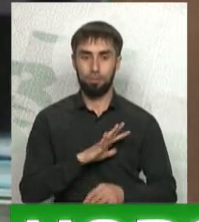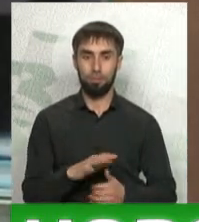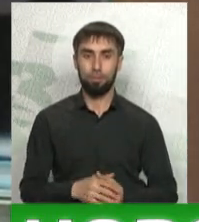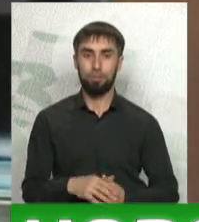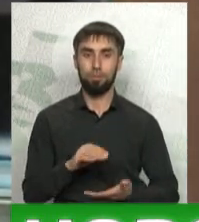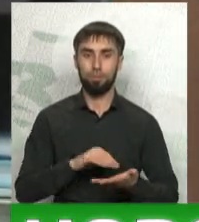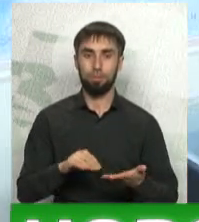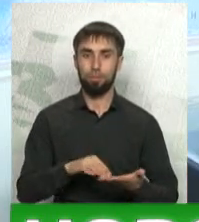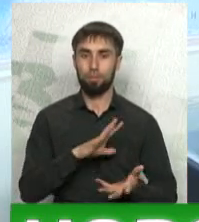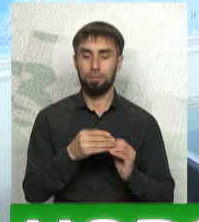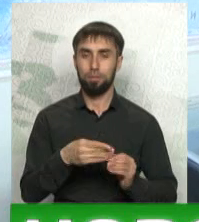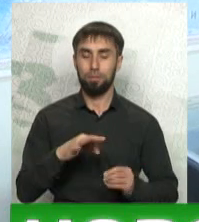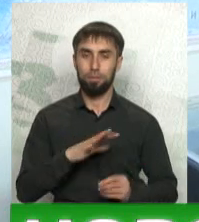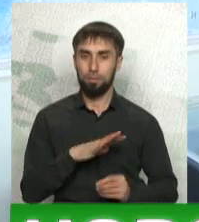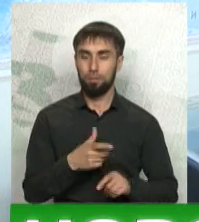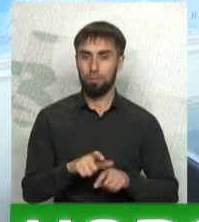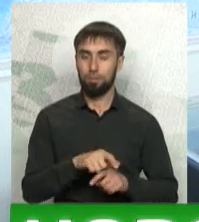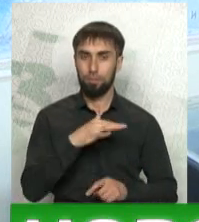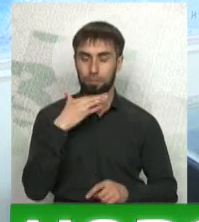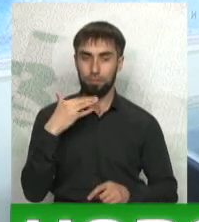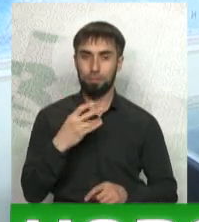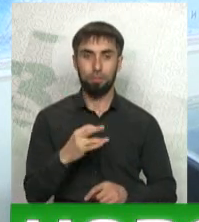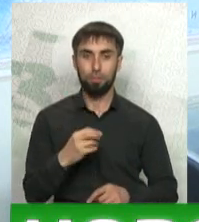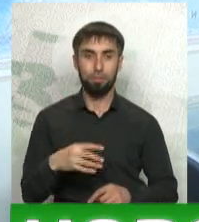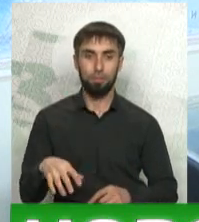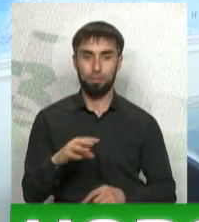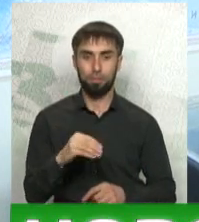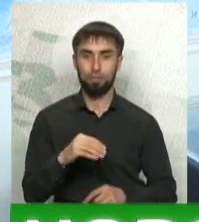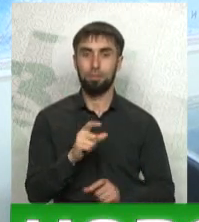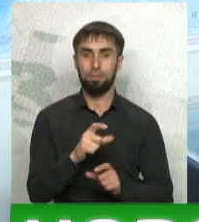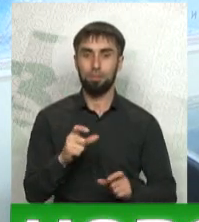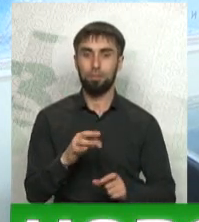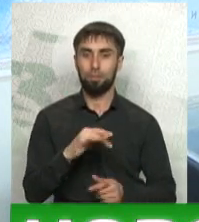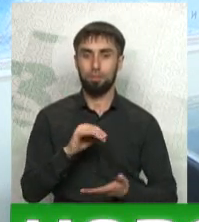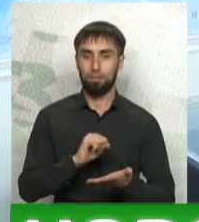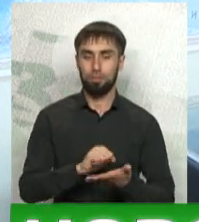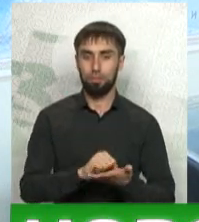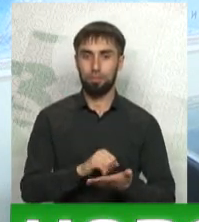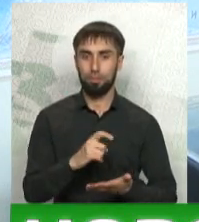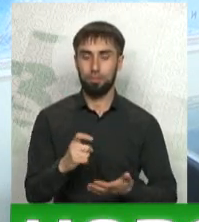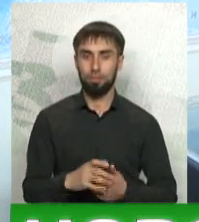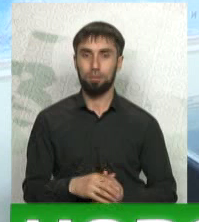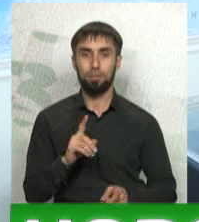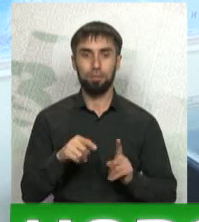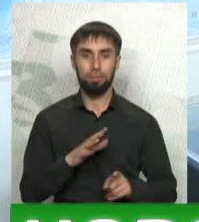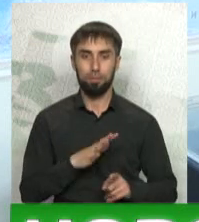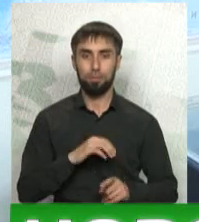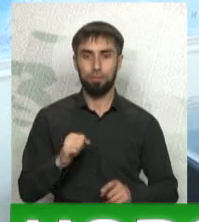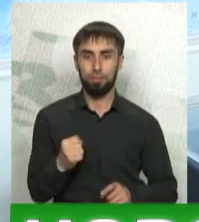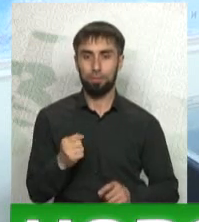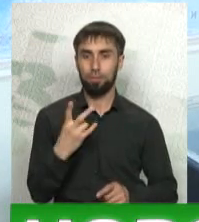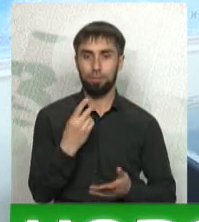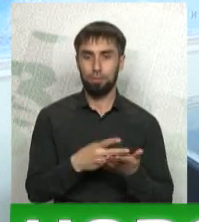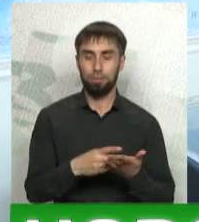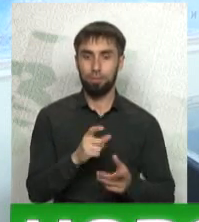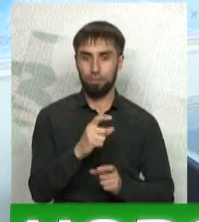в тысячах вообще это бывает очень много но не все люди они публикуют ими иногда даже или друзьям не покажу